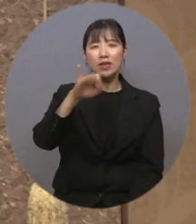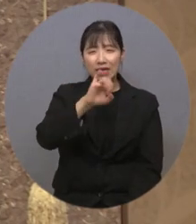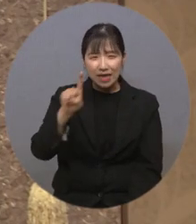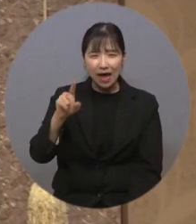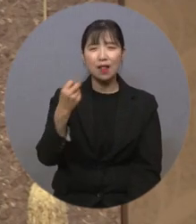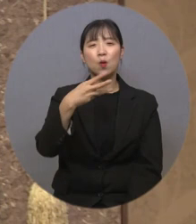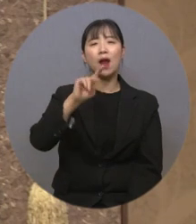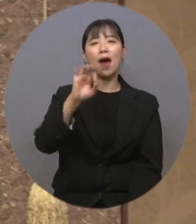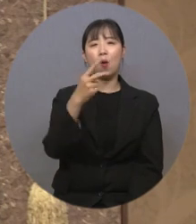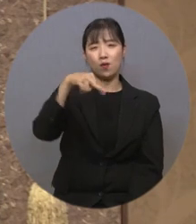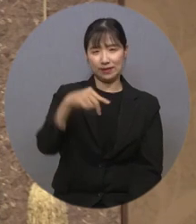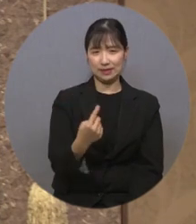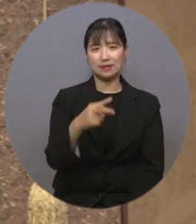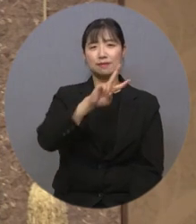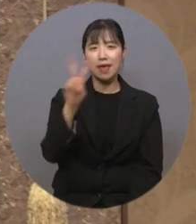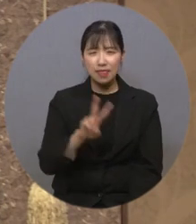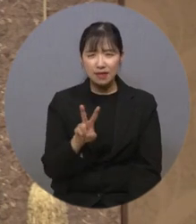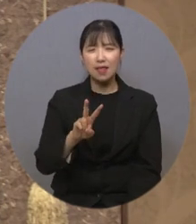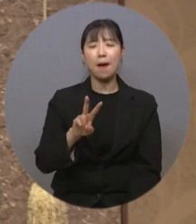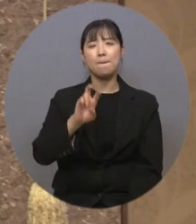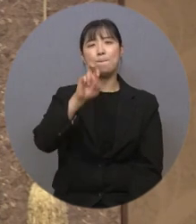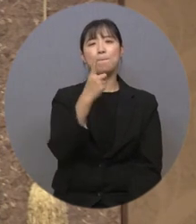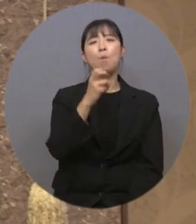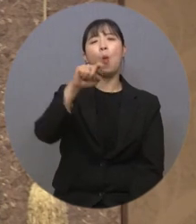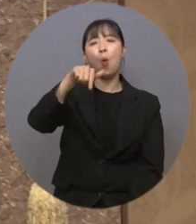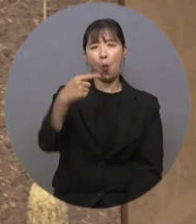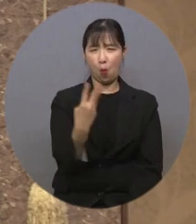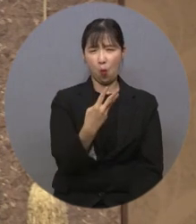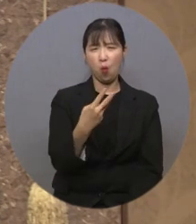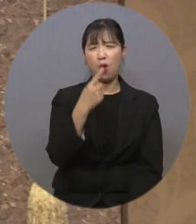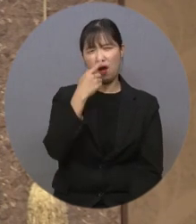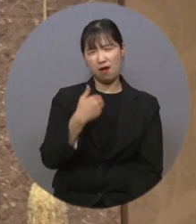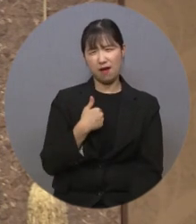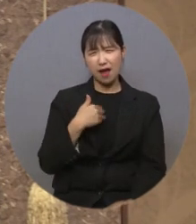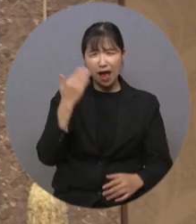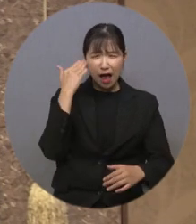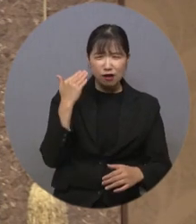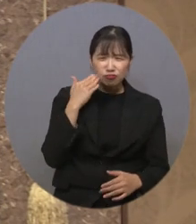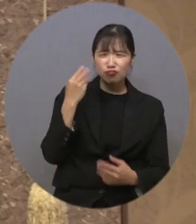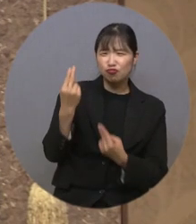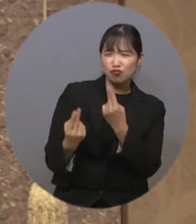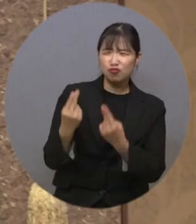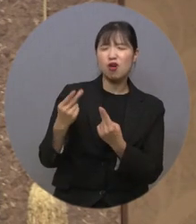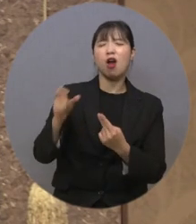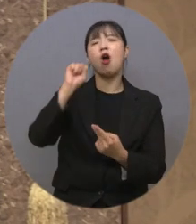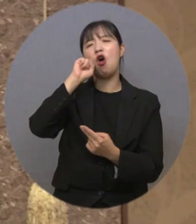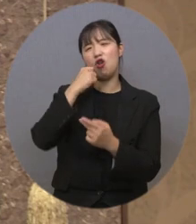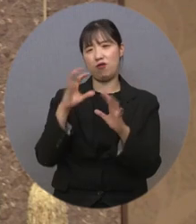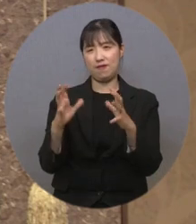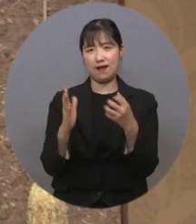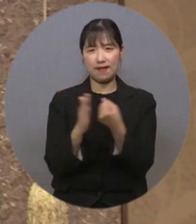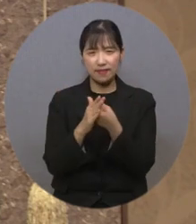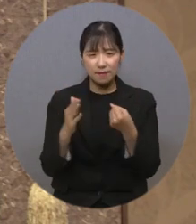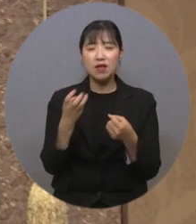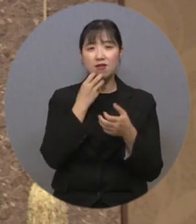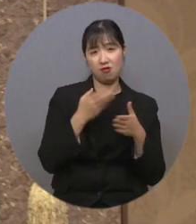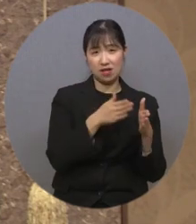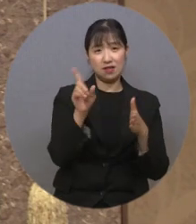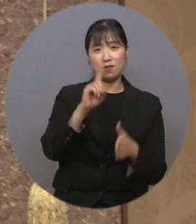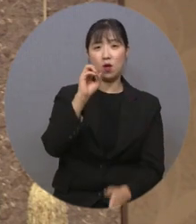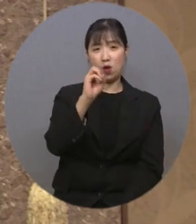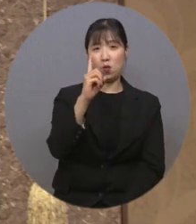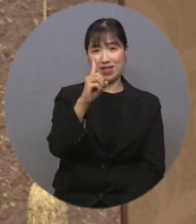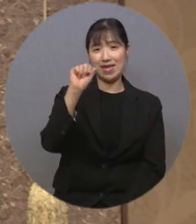라오스, 베트남, 몽골 저희보다 어려운 나라입니다. 그래서 저희 경기도에서는 ODA